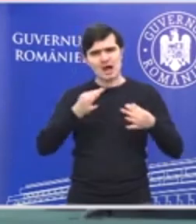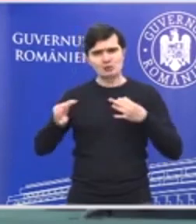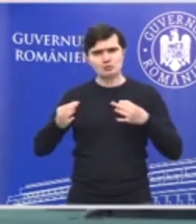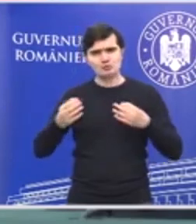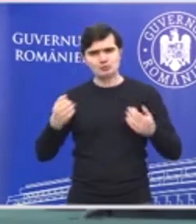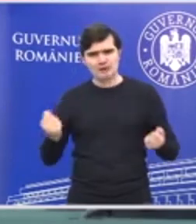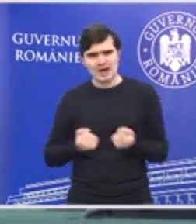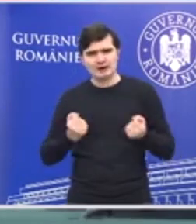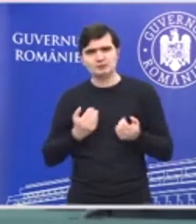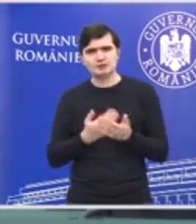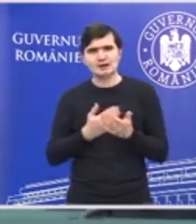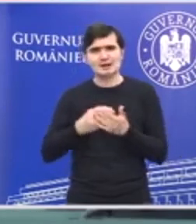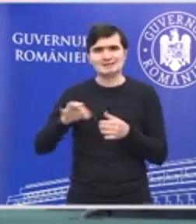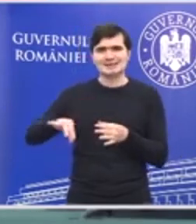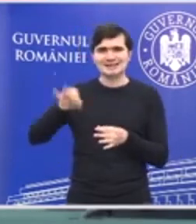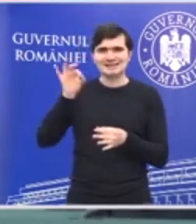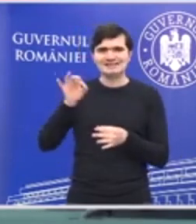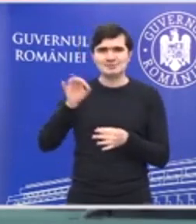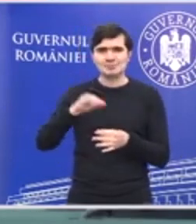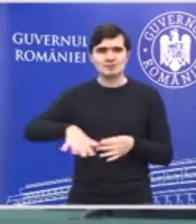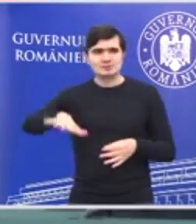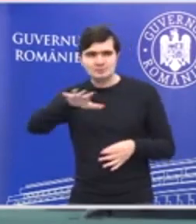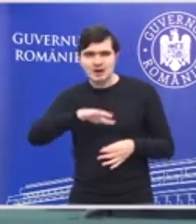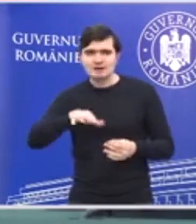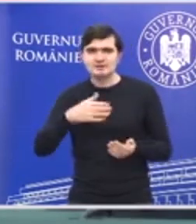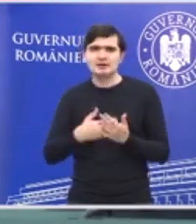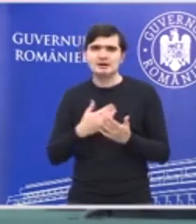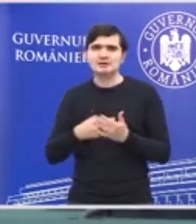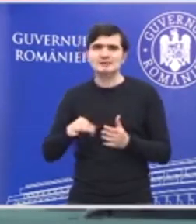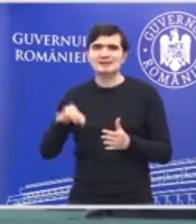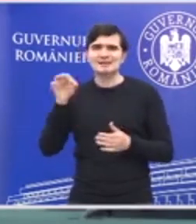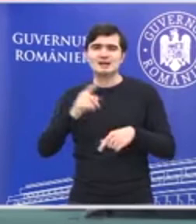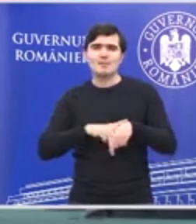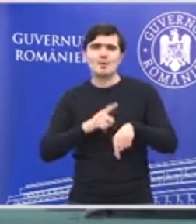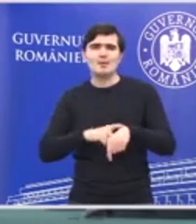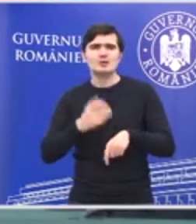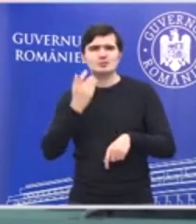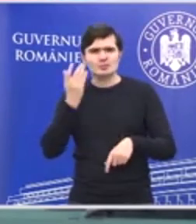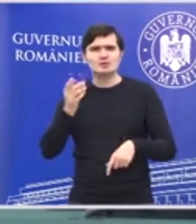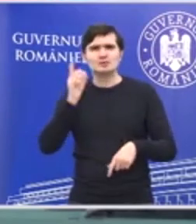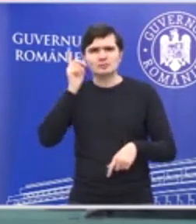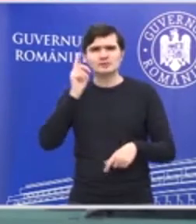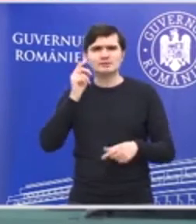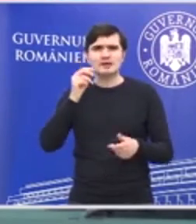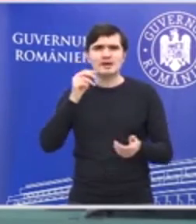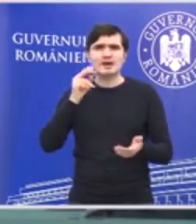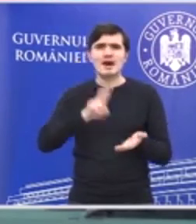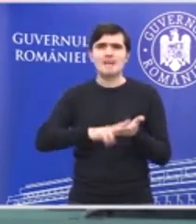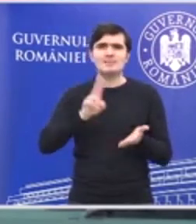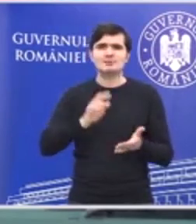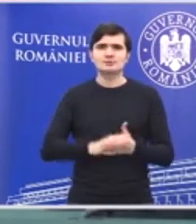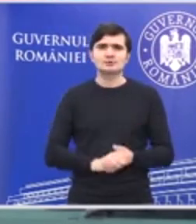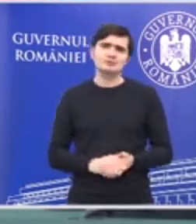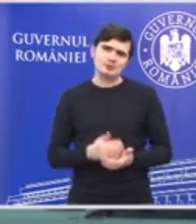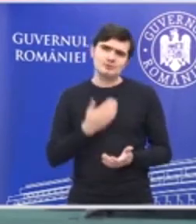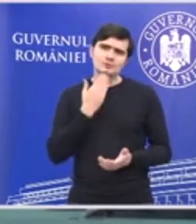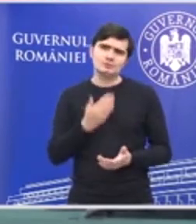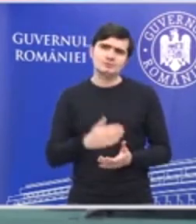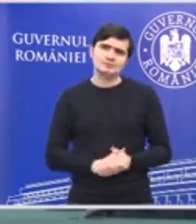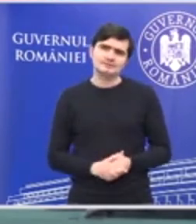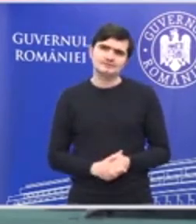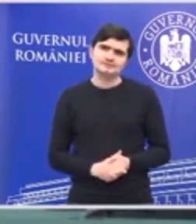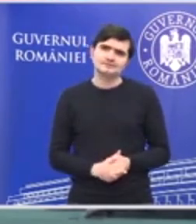identificăm spațiile și respectiv momentul la care vor fi puse în funcțiune. Mulțumesc frumos! Cu